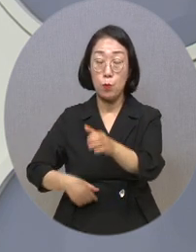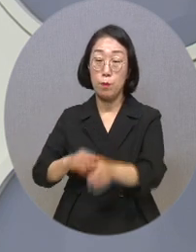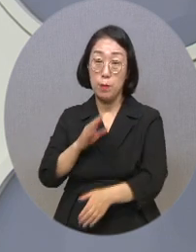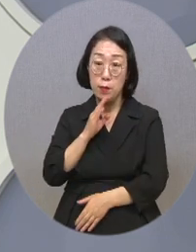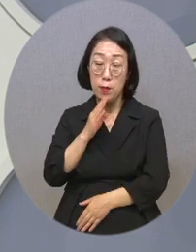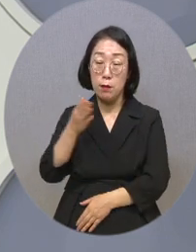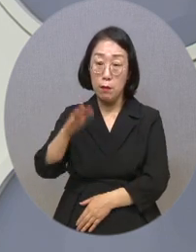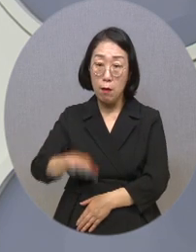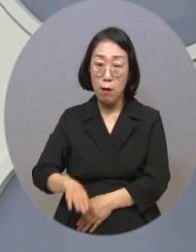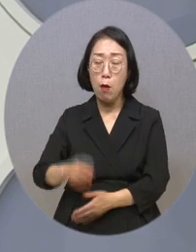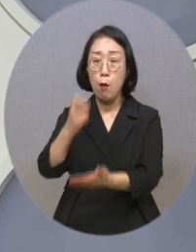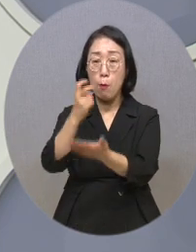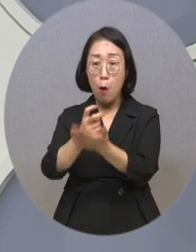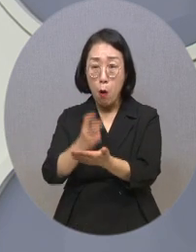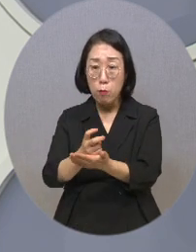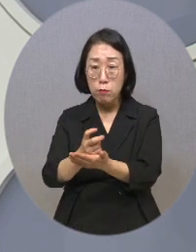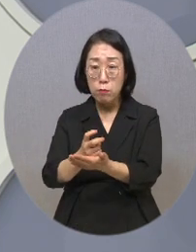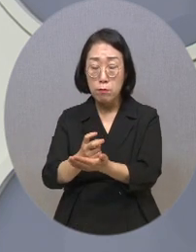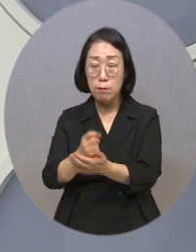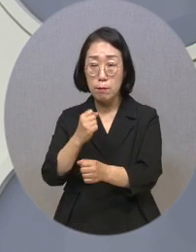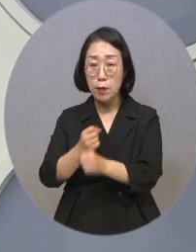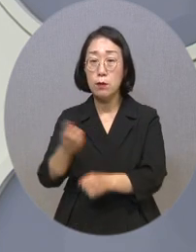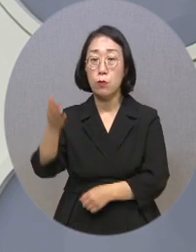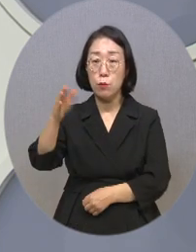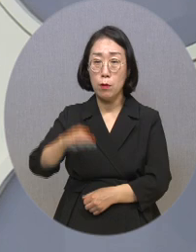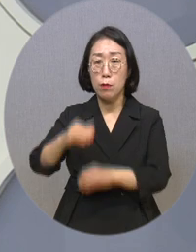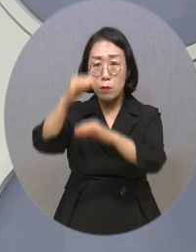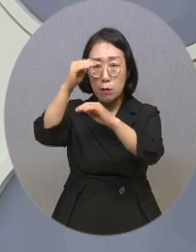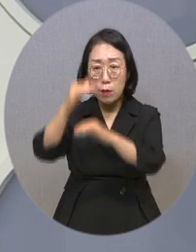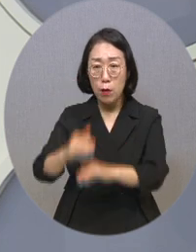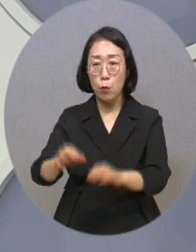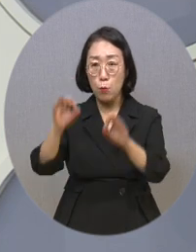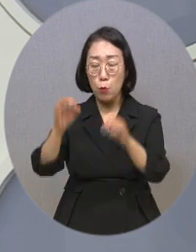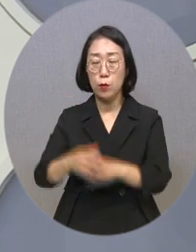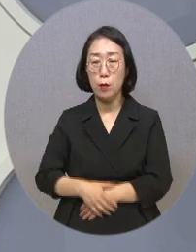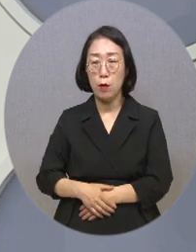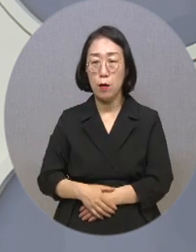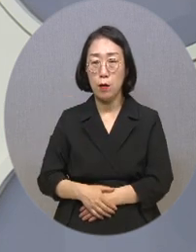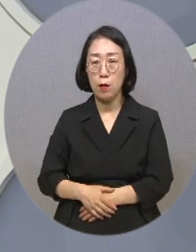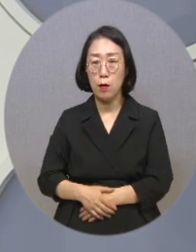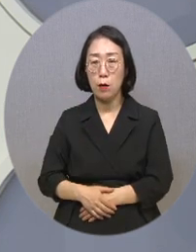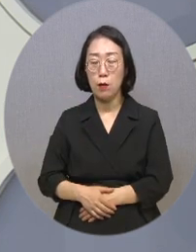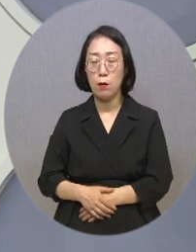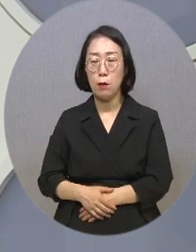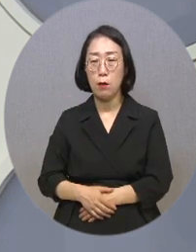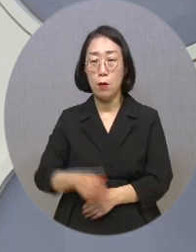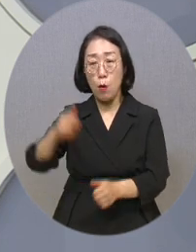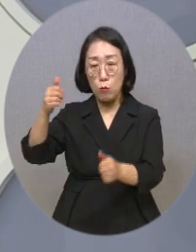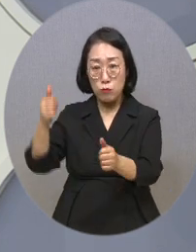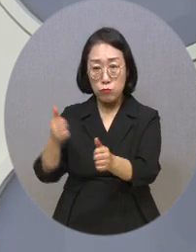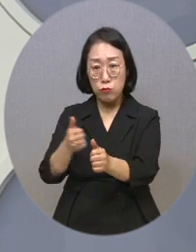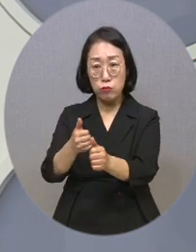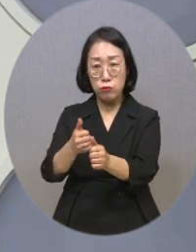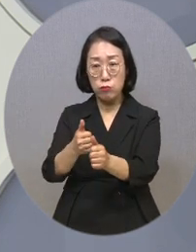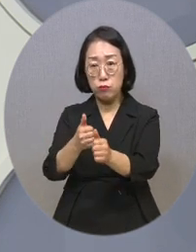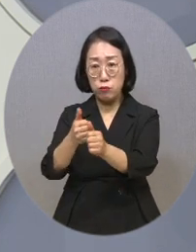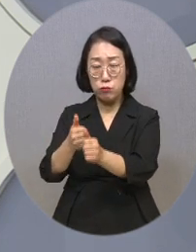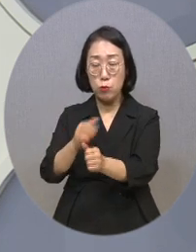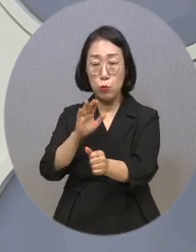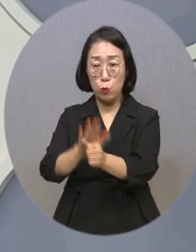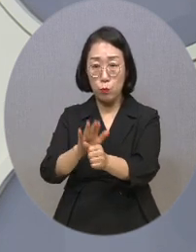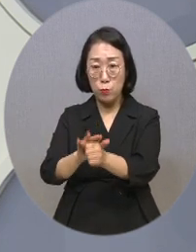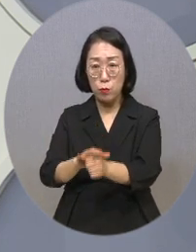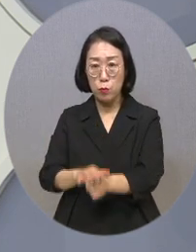근데 도입해서 될 무렵에 제가 아 이게 성년 후견인이 되면은 그거는 저것도